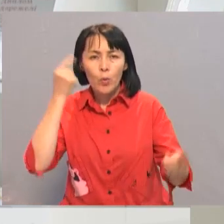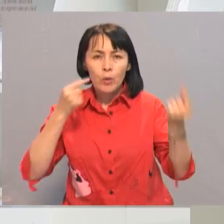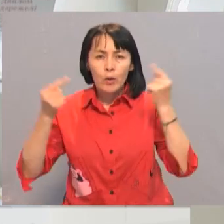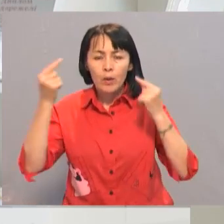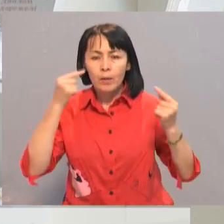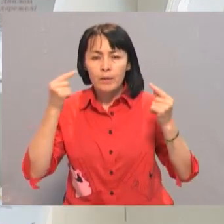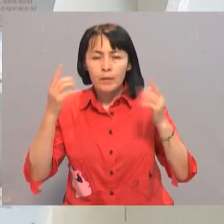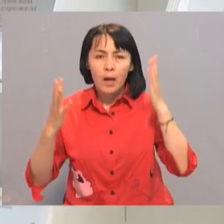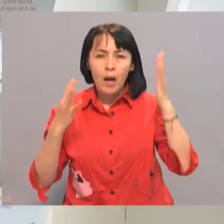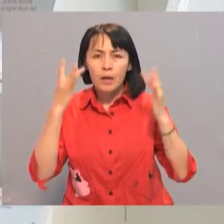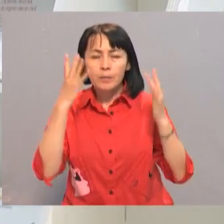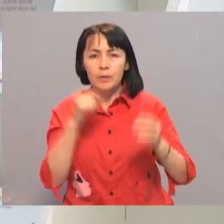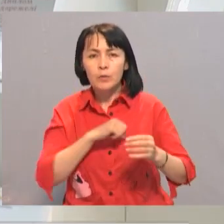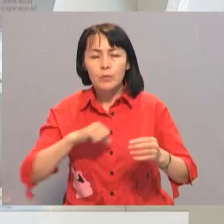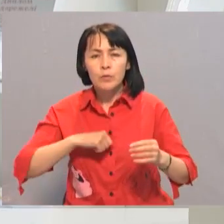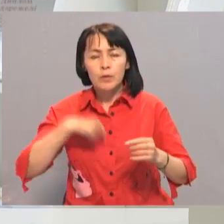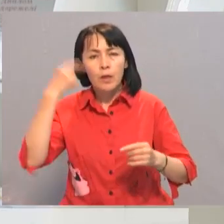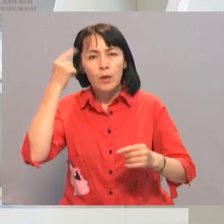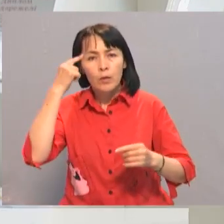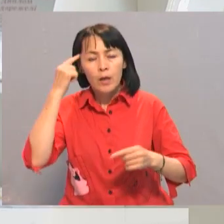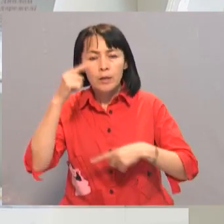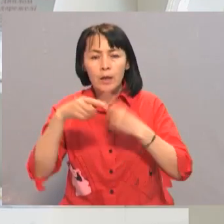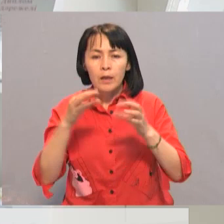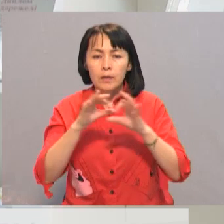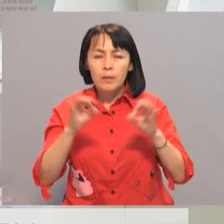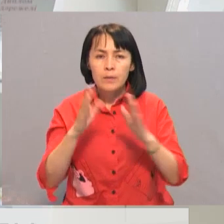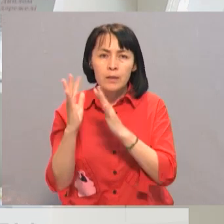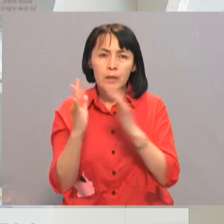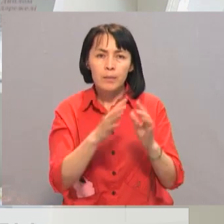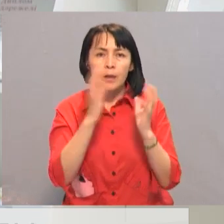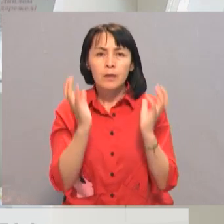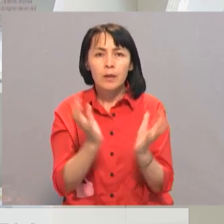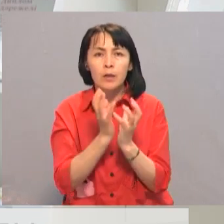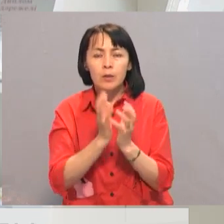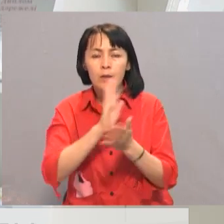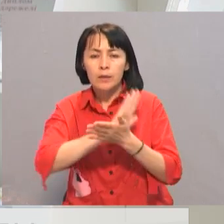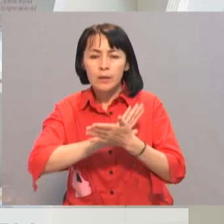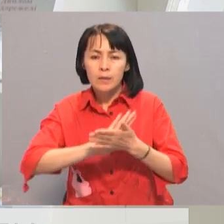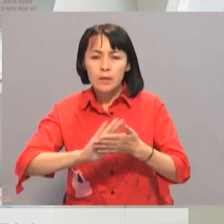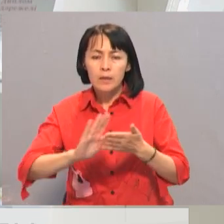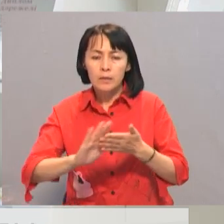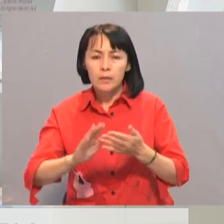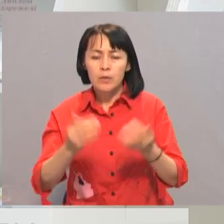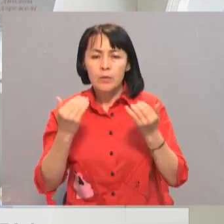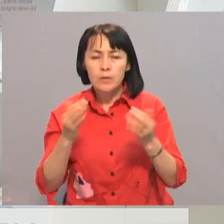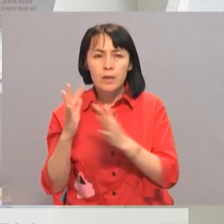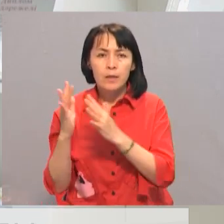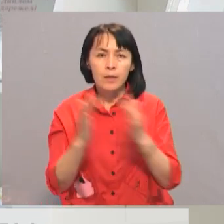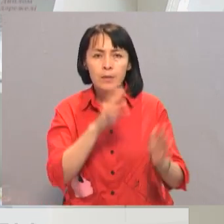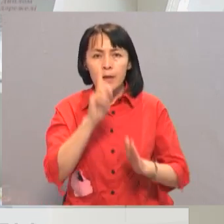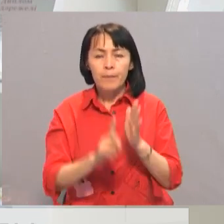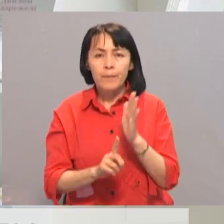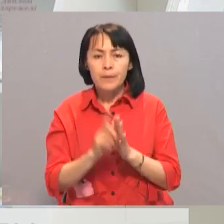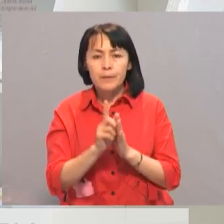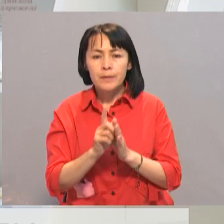қабілеттері, өздерінің ойларын жеткізе білуге, табиғатты аялай білуге, тазалықты күтуге осы табиғаттан